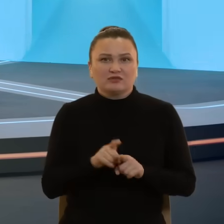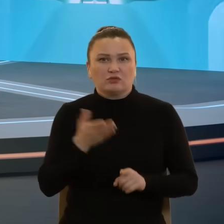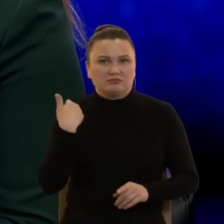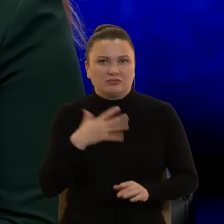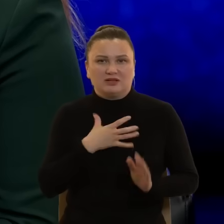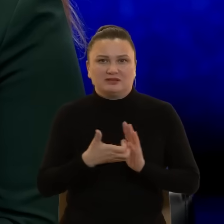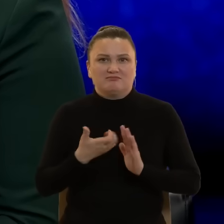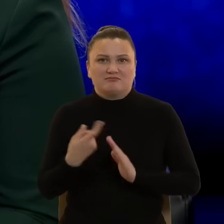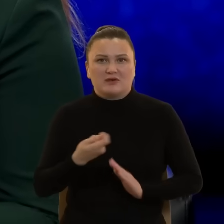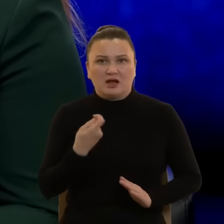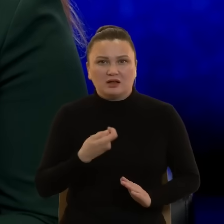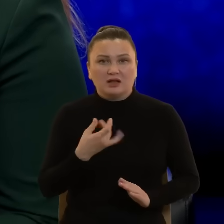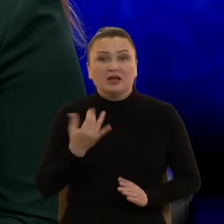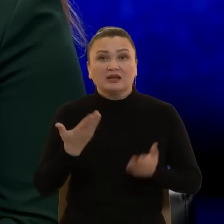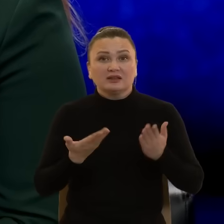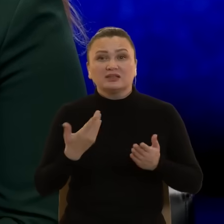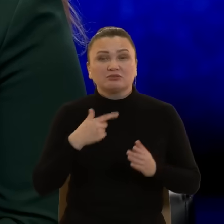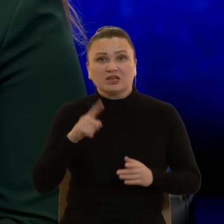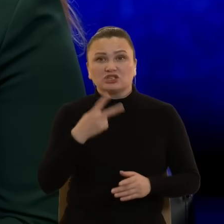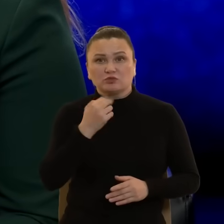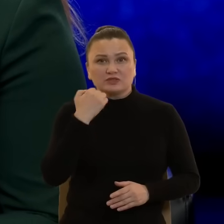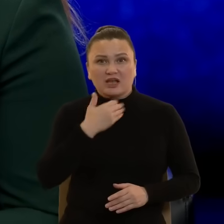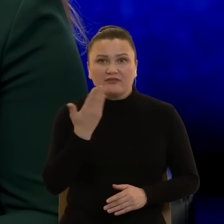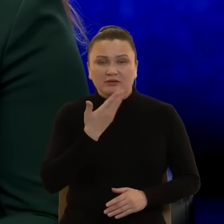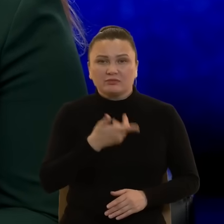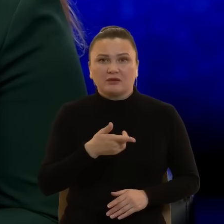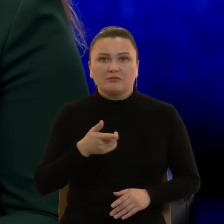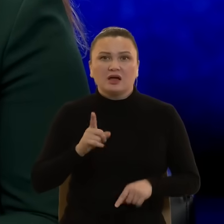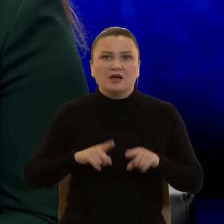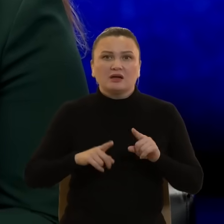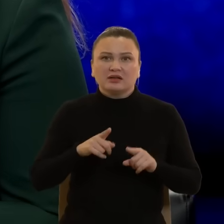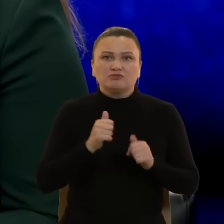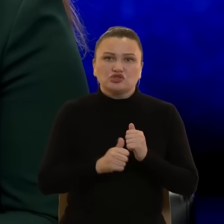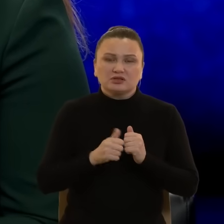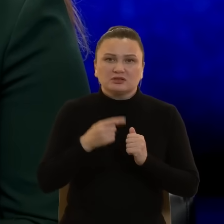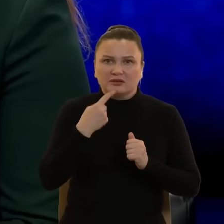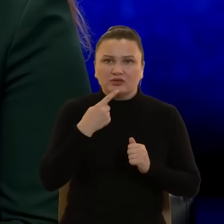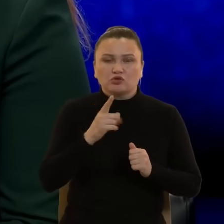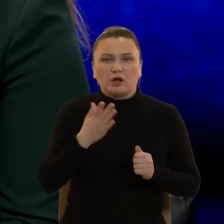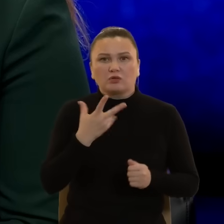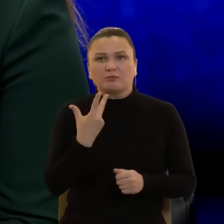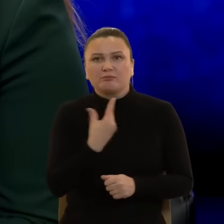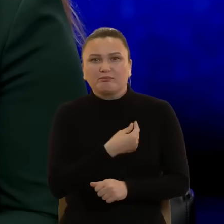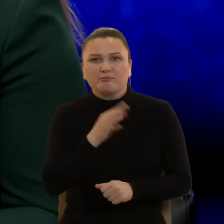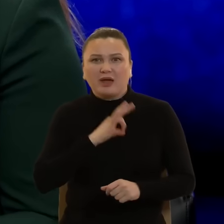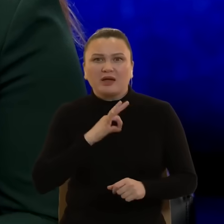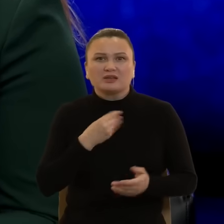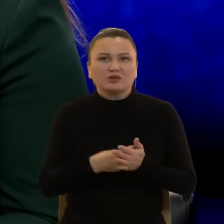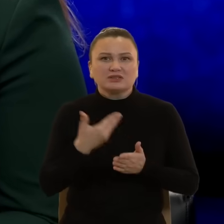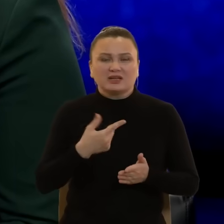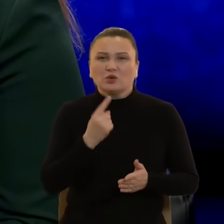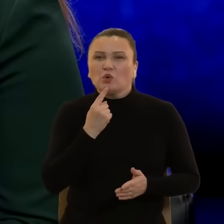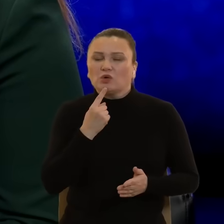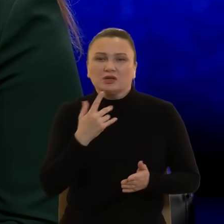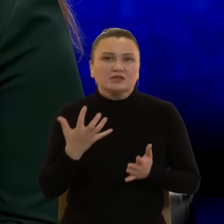времени. И даже если мы с вами смотрим какие-то старые фильмы, там нередко, да, кто-то упоминает о том, что вот какой-то препарат такой ценный